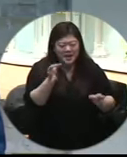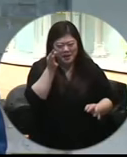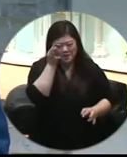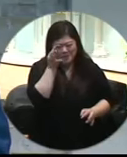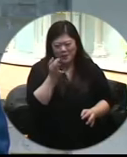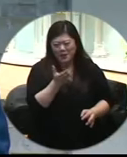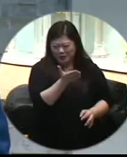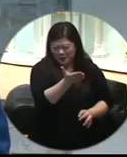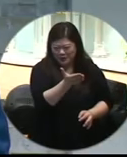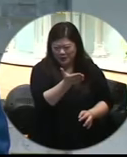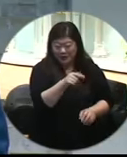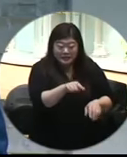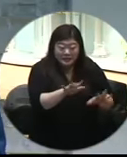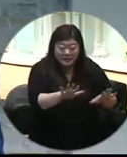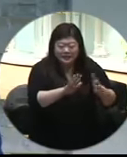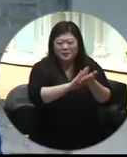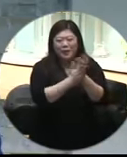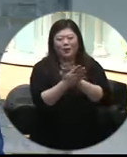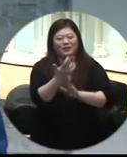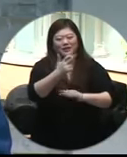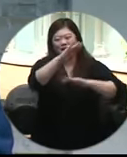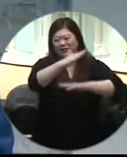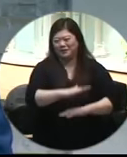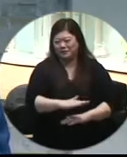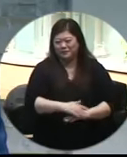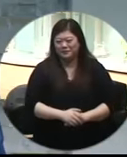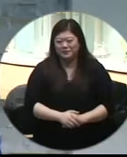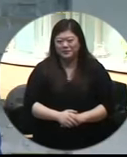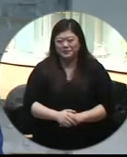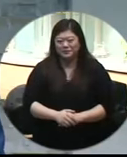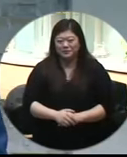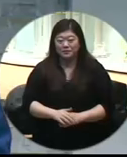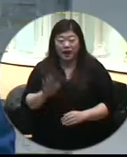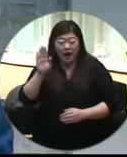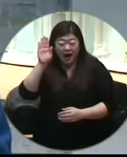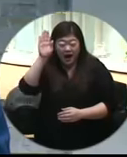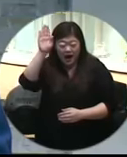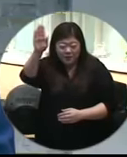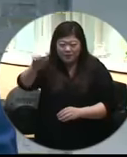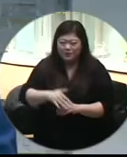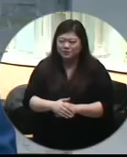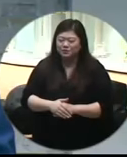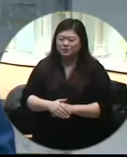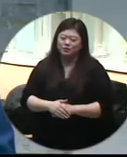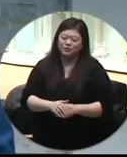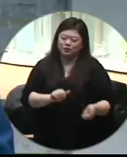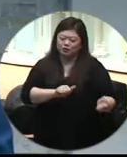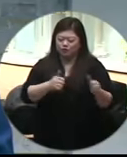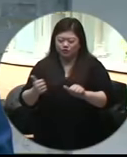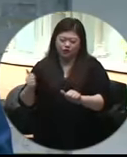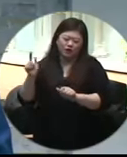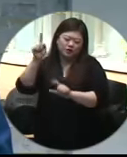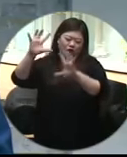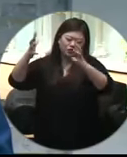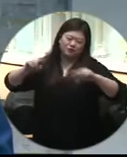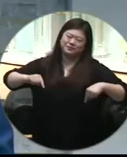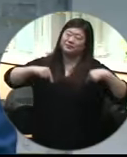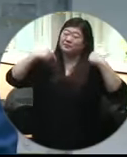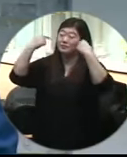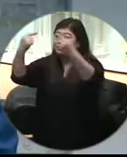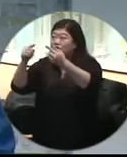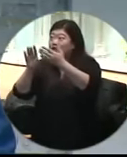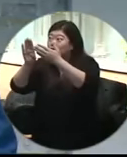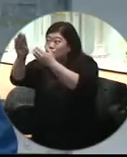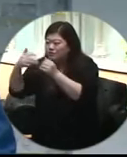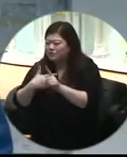보여준 것이다. 앞으로 우리가 천국에서 어떤 삶을 살지에 대해서